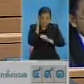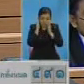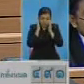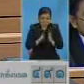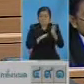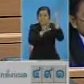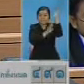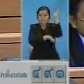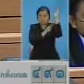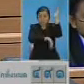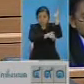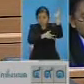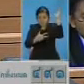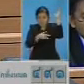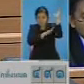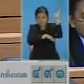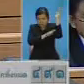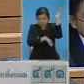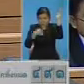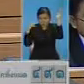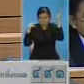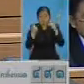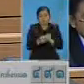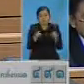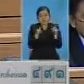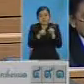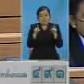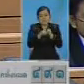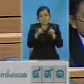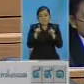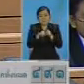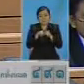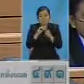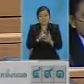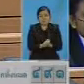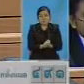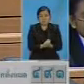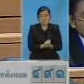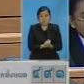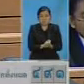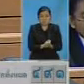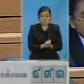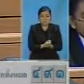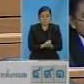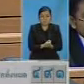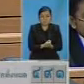ชายแดนภาคใต้วันนี้เหมือนถูกหวยครั้งที่สองเลยหวยที่ไม่ต้องการ